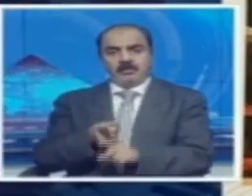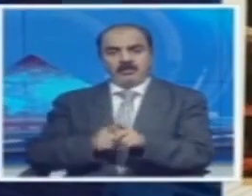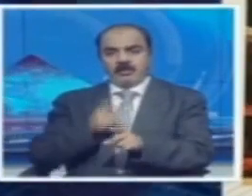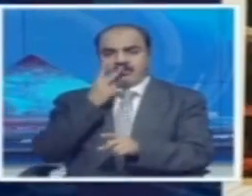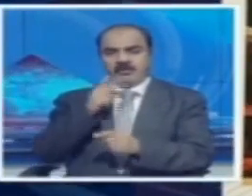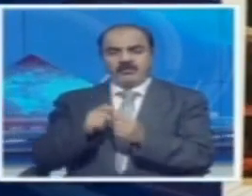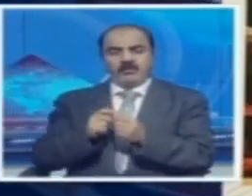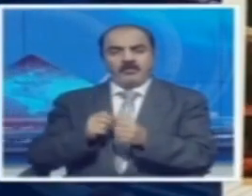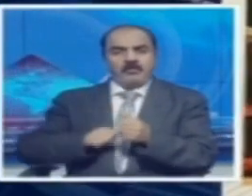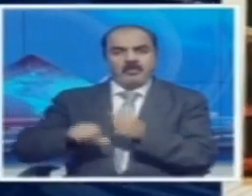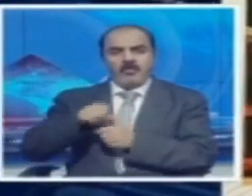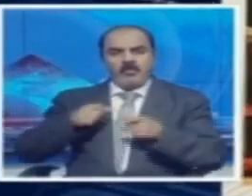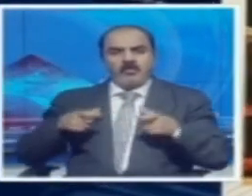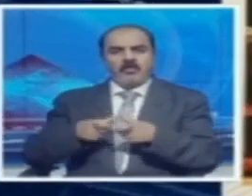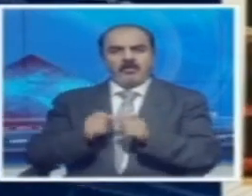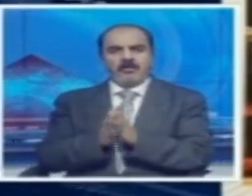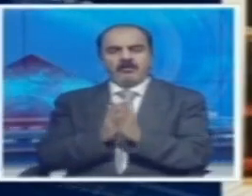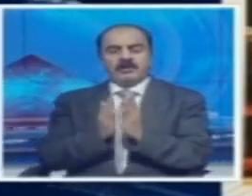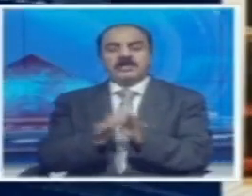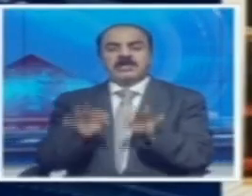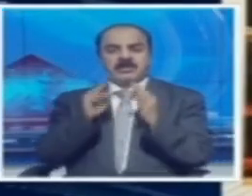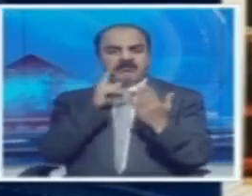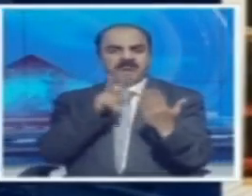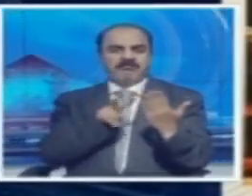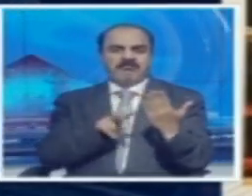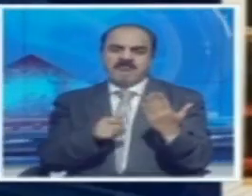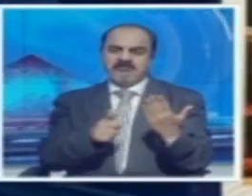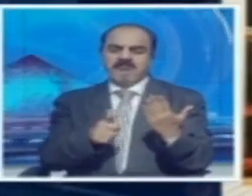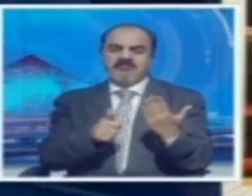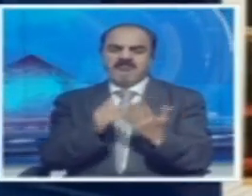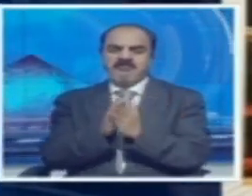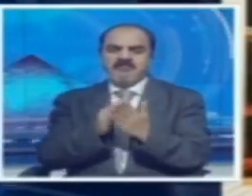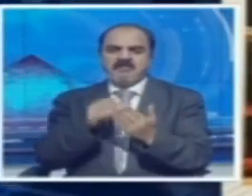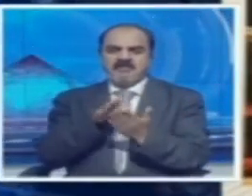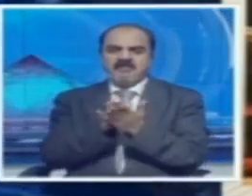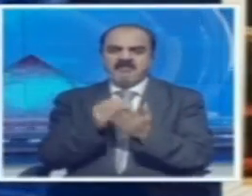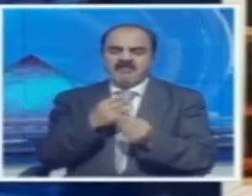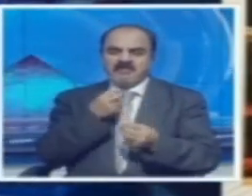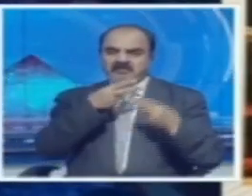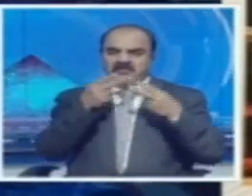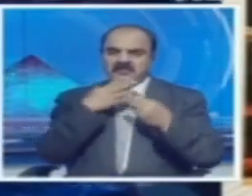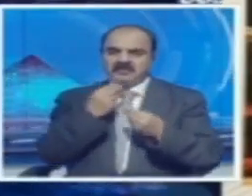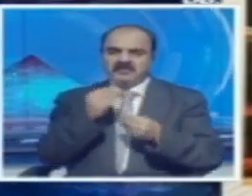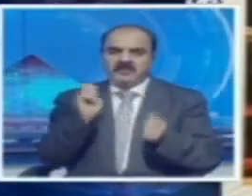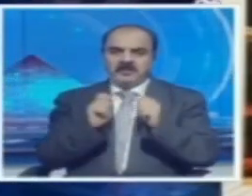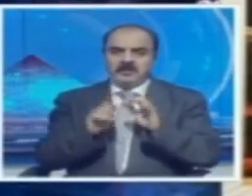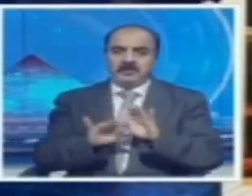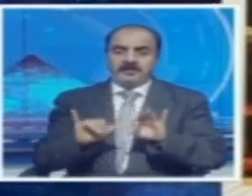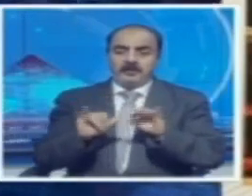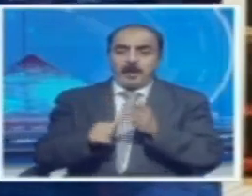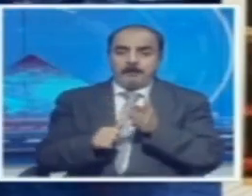والعالمية. كما ثمن مدبولي ما تضمنته الدورية في إصدارها الجديد من رؤى وتحليلات لتلك القضايا،